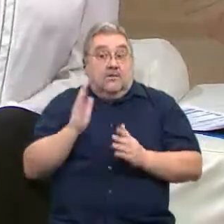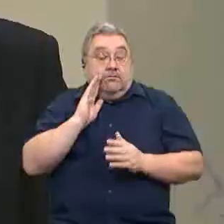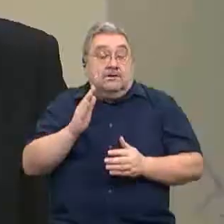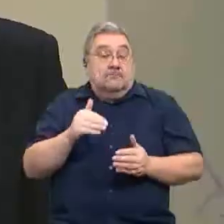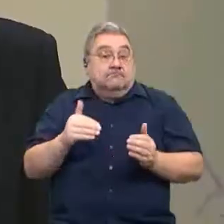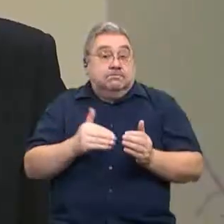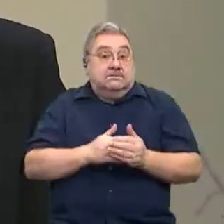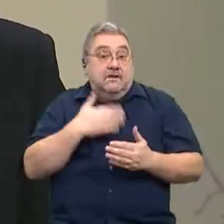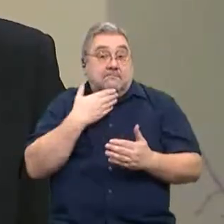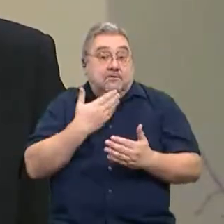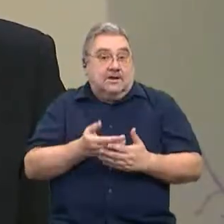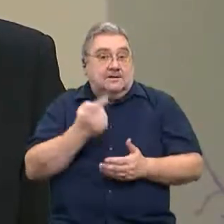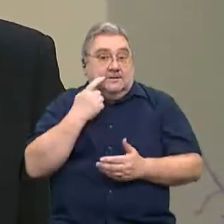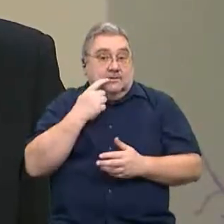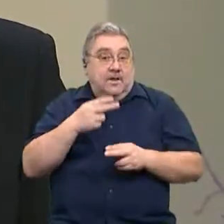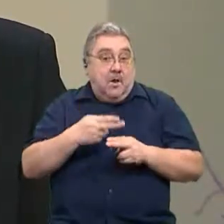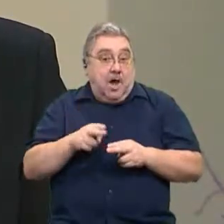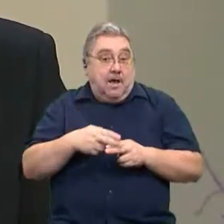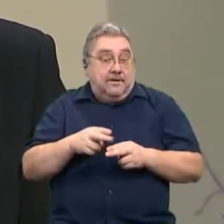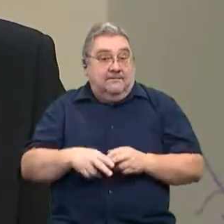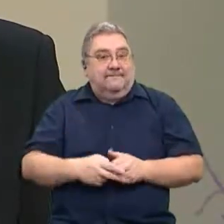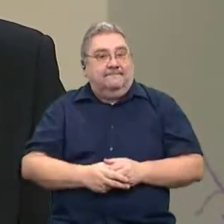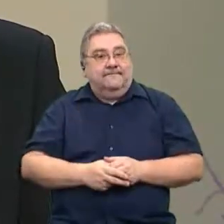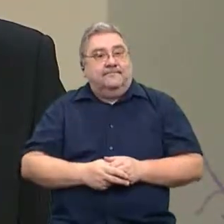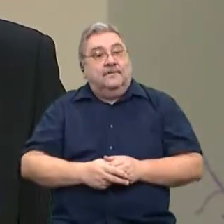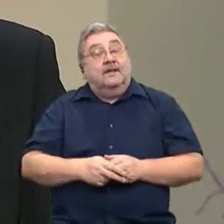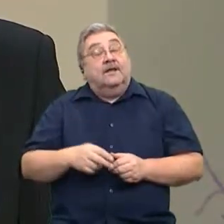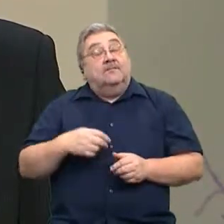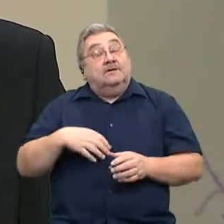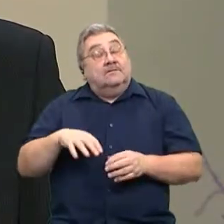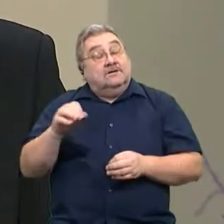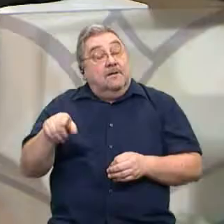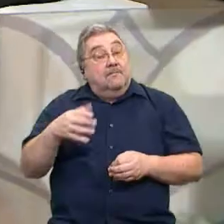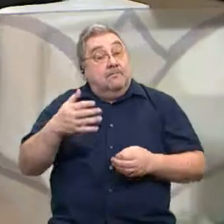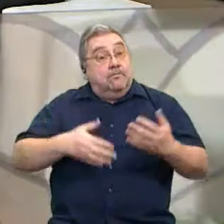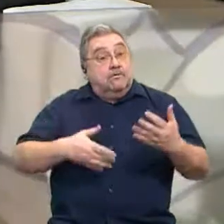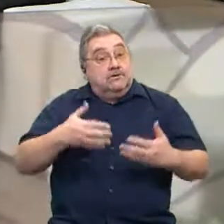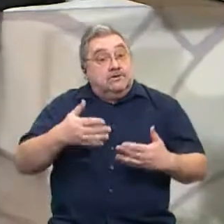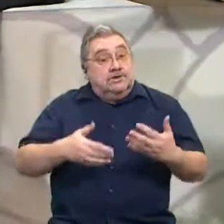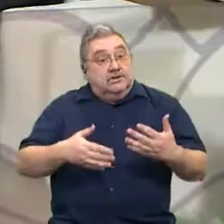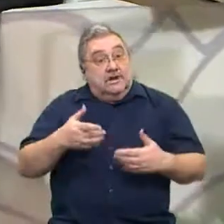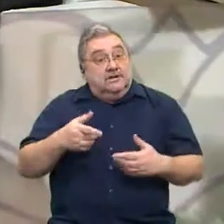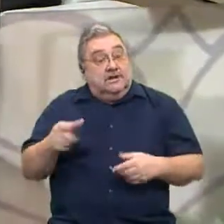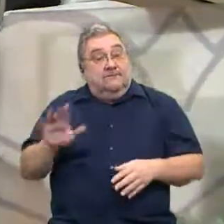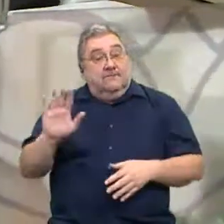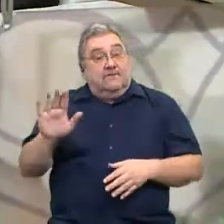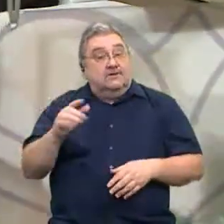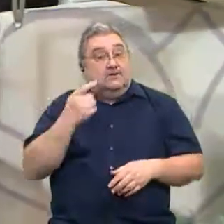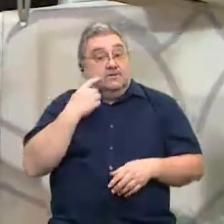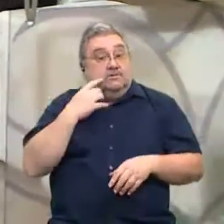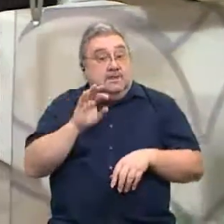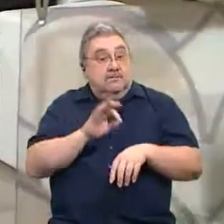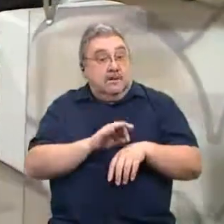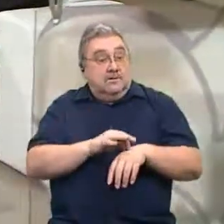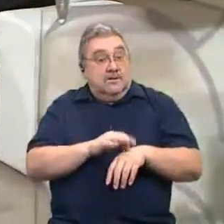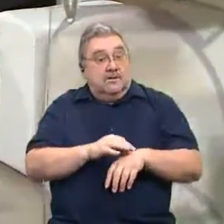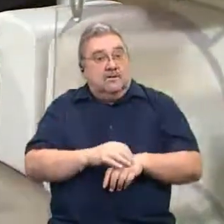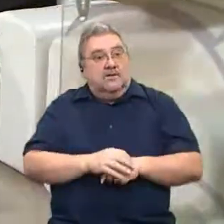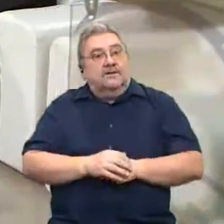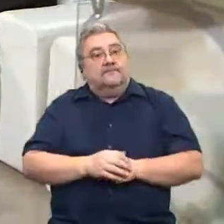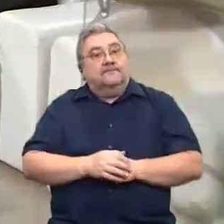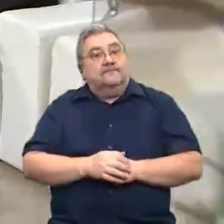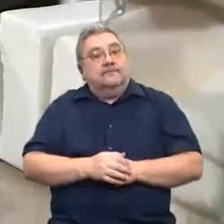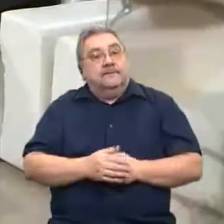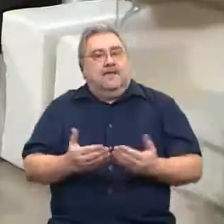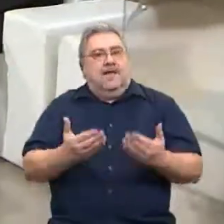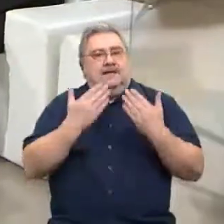poradit. Jo, je to tak. Pane doktore, my jsme přišli na to, že IT v medicíně, my čteme tedy v té vaší, ve vašem oboru, v estetické